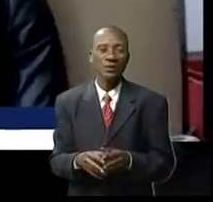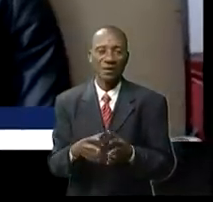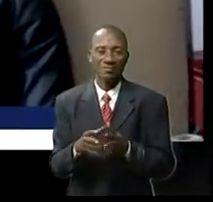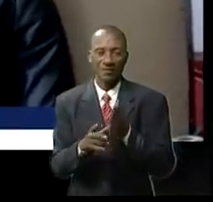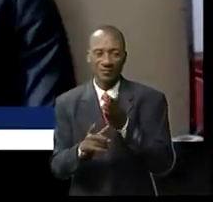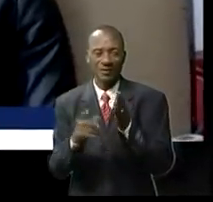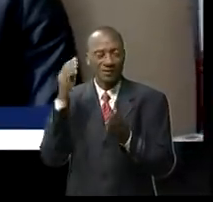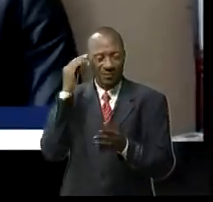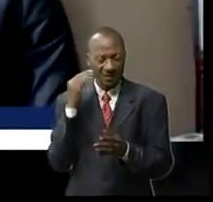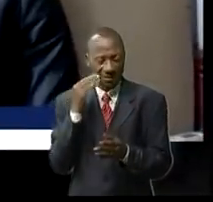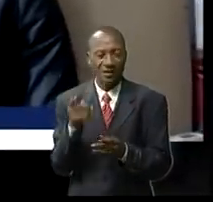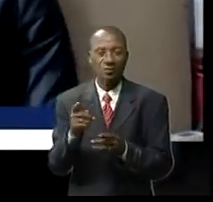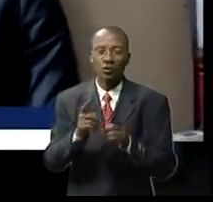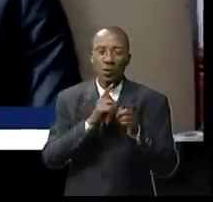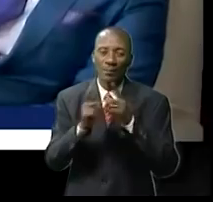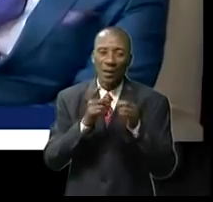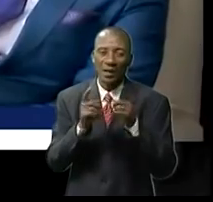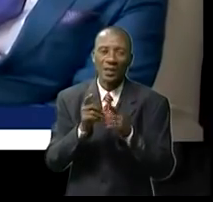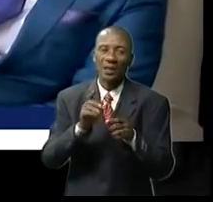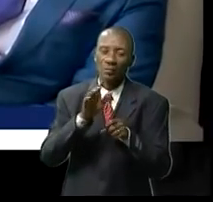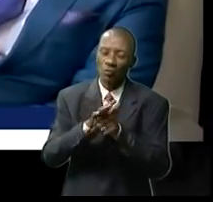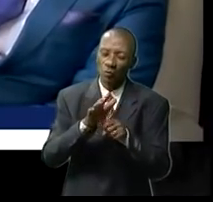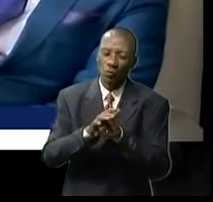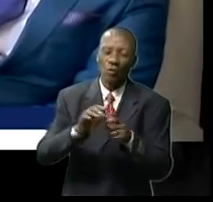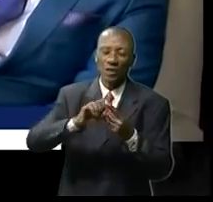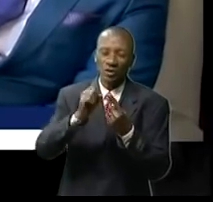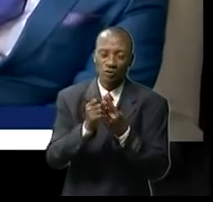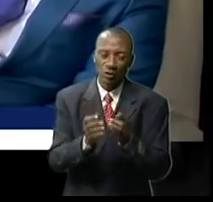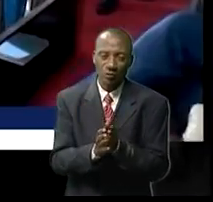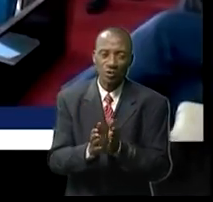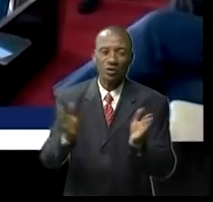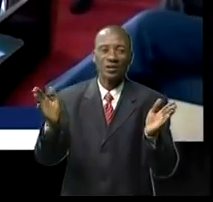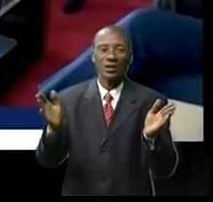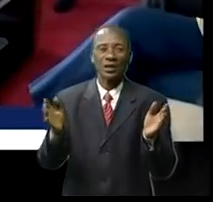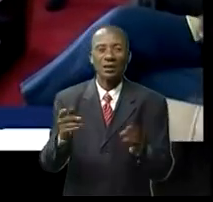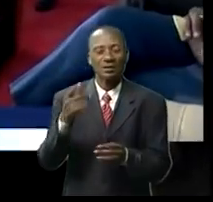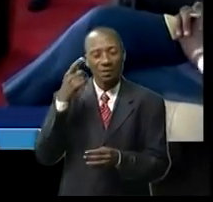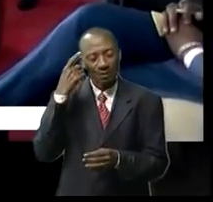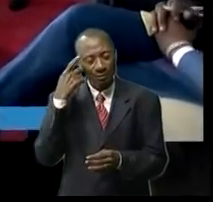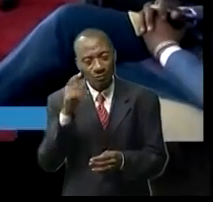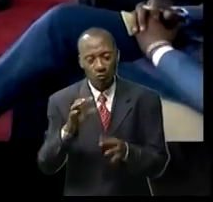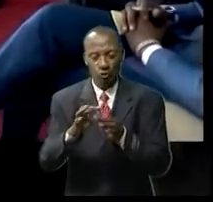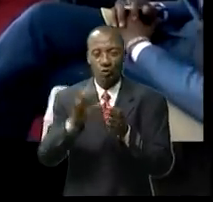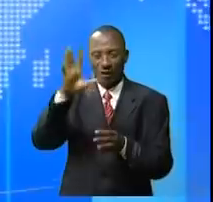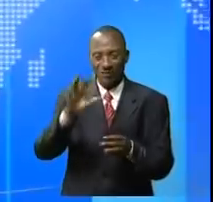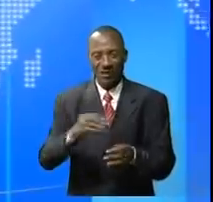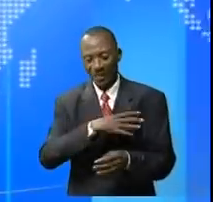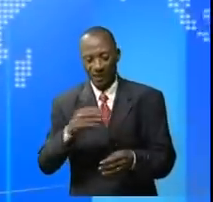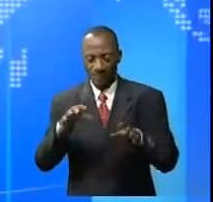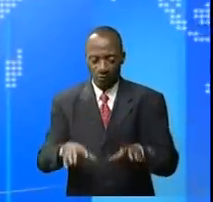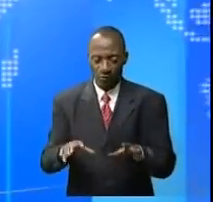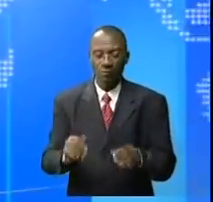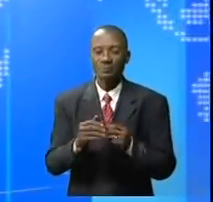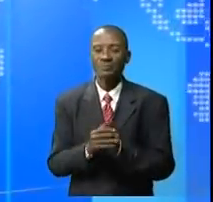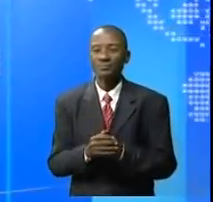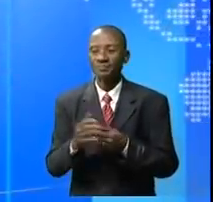ont passé en revue avec lui la situation générale des relations entre l'organisation panafricaine et Kinshasa.